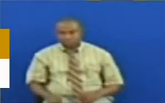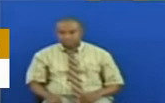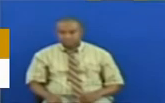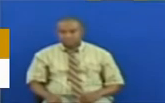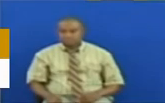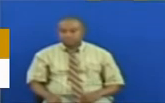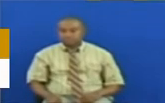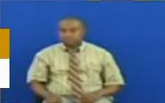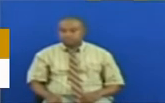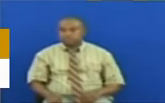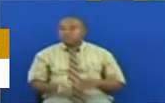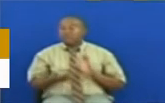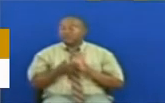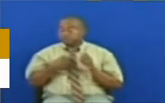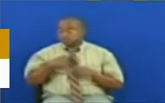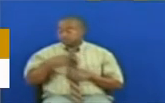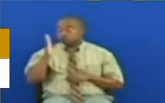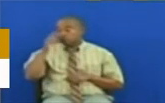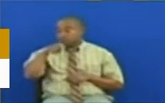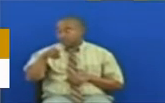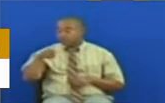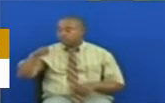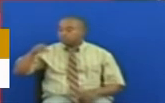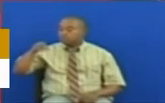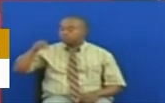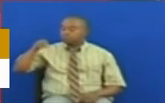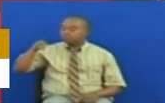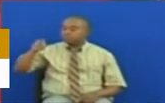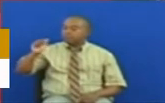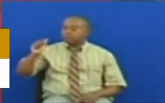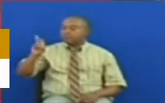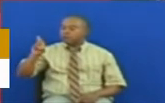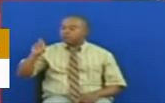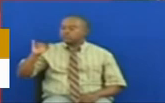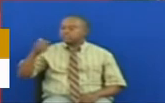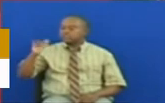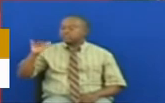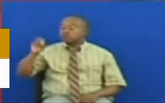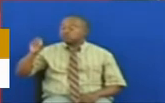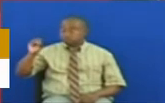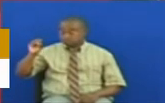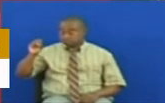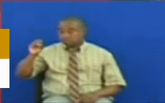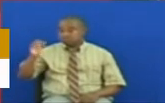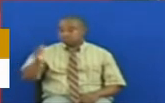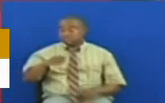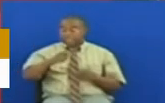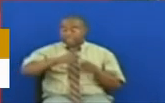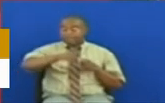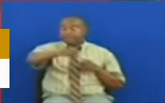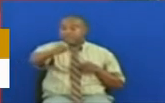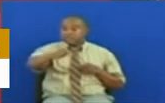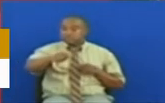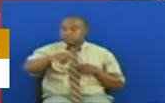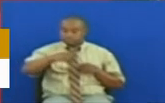Tukenda pale Seychelles, tukenda Mauritius, meli za saizi ya kati ni zile ambazo zinaanzia